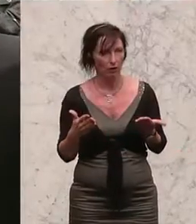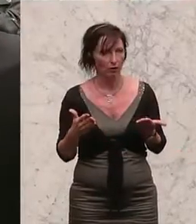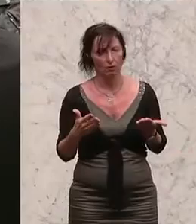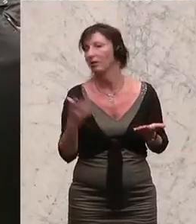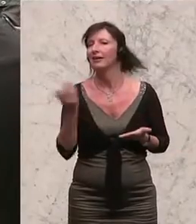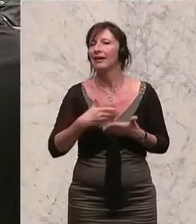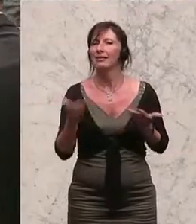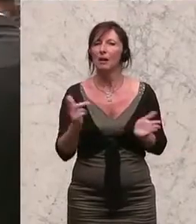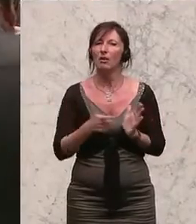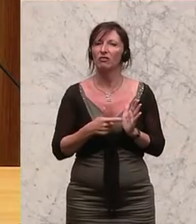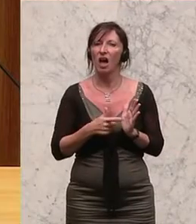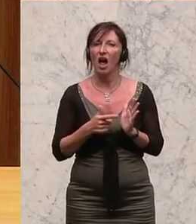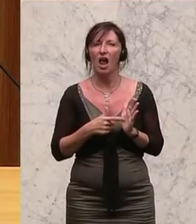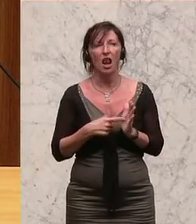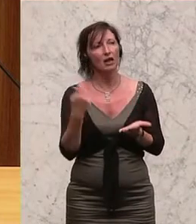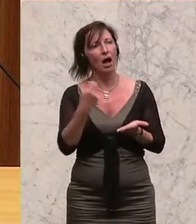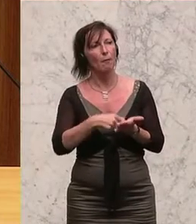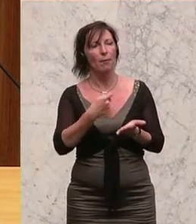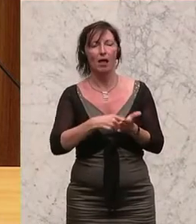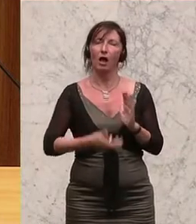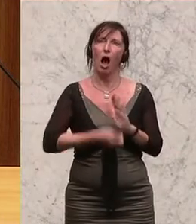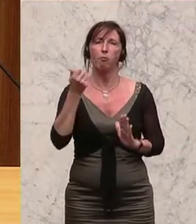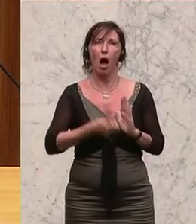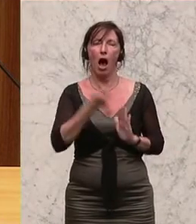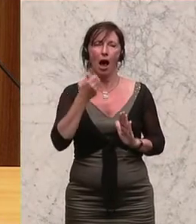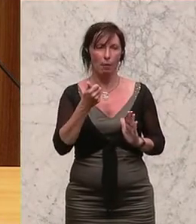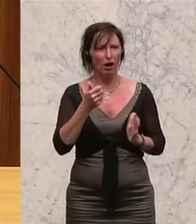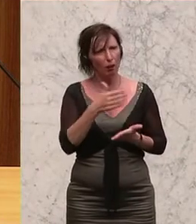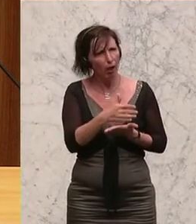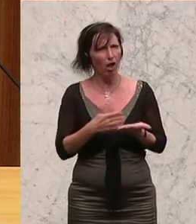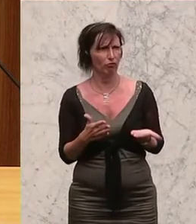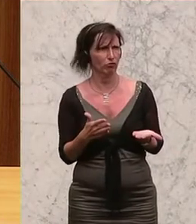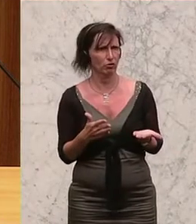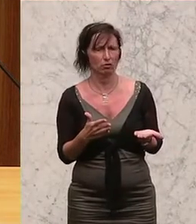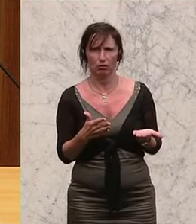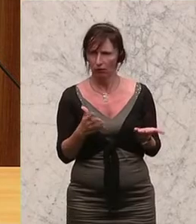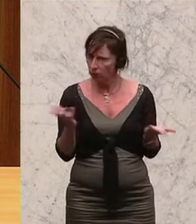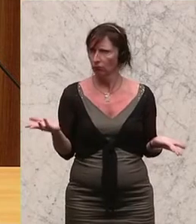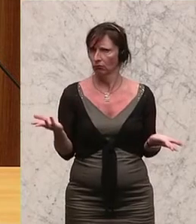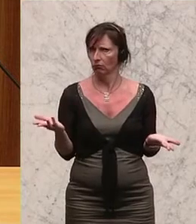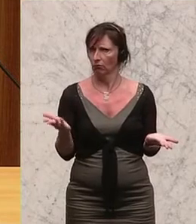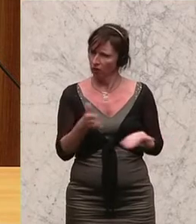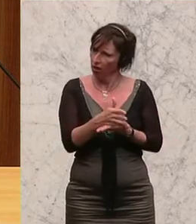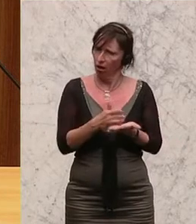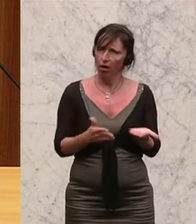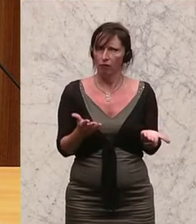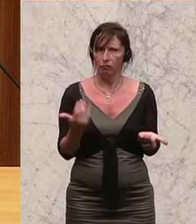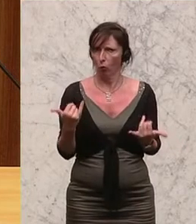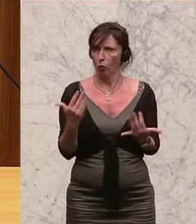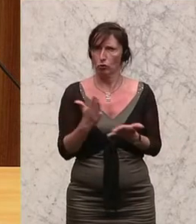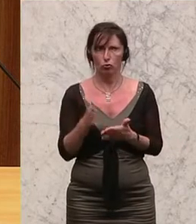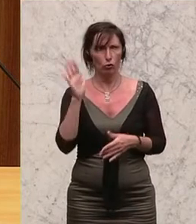Es verlangt ja niemand, dass die Beiträge sofort radikal abgeschafft werden, aber eine Halbierung des DP1 würde, haben wir heute auch schon gehört, das